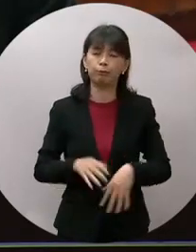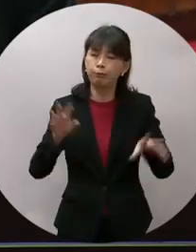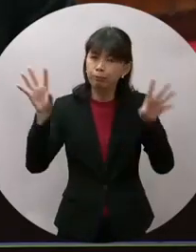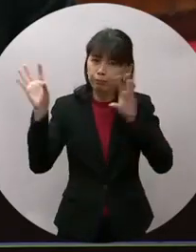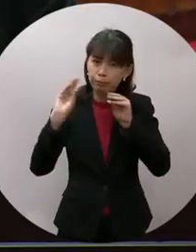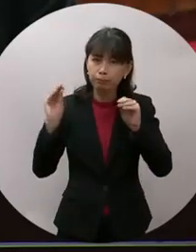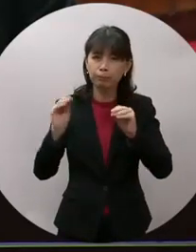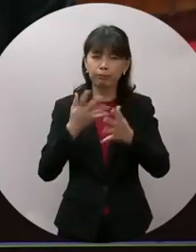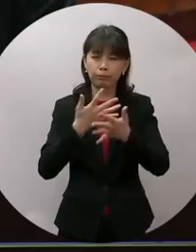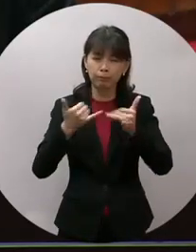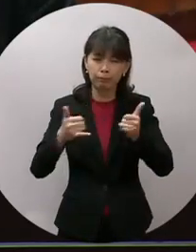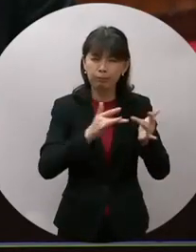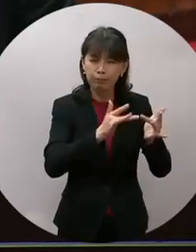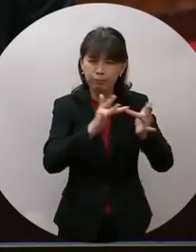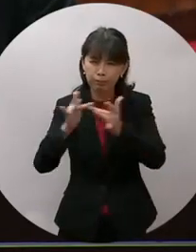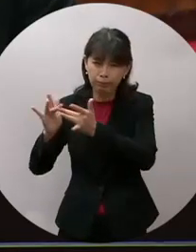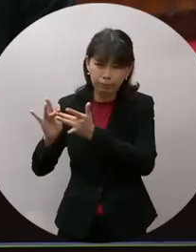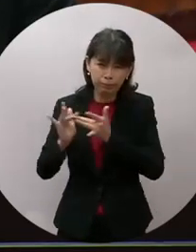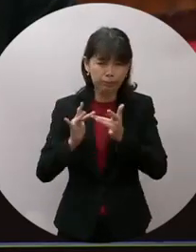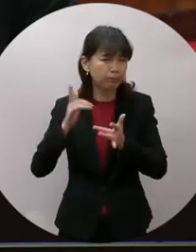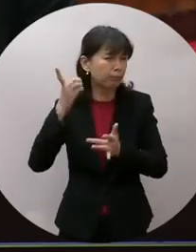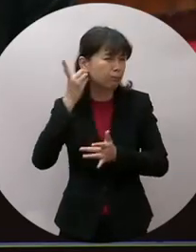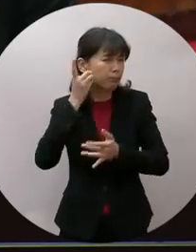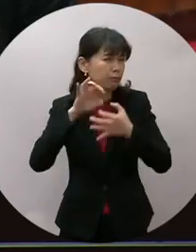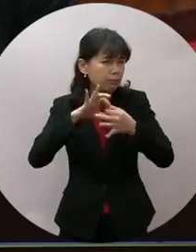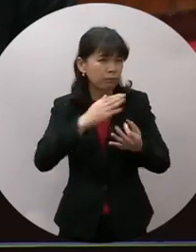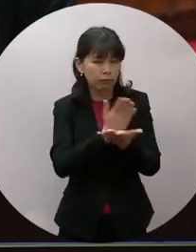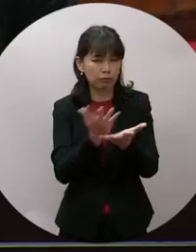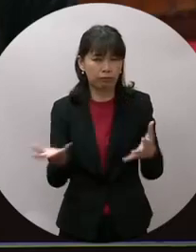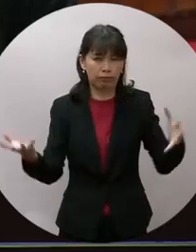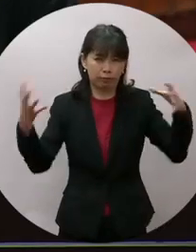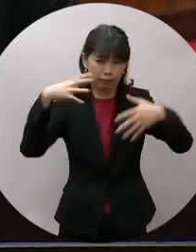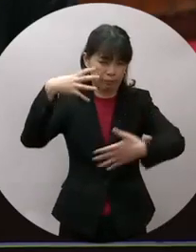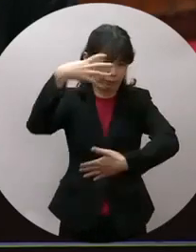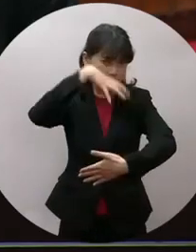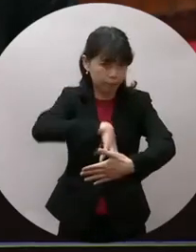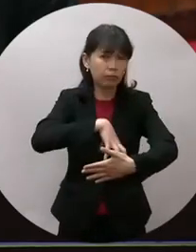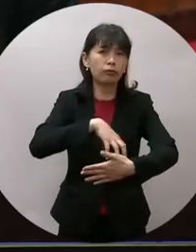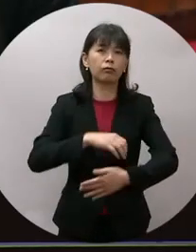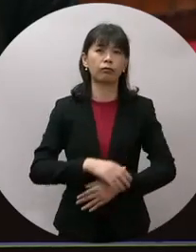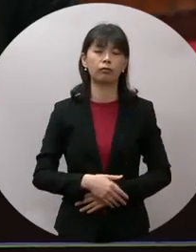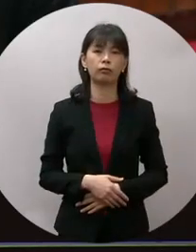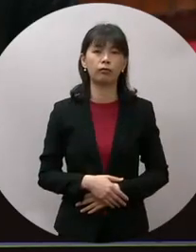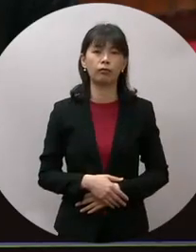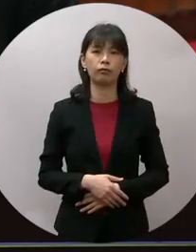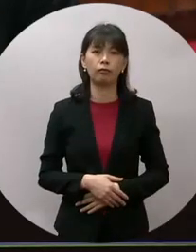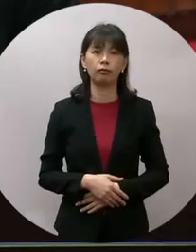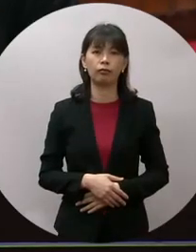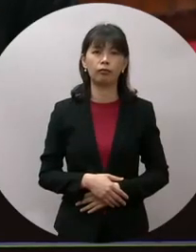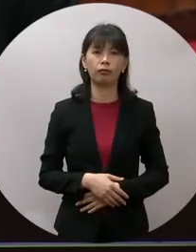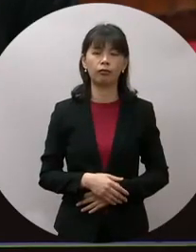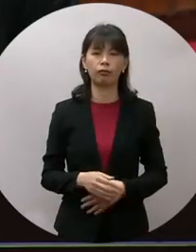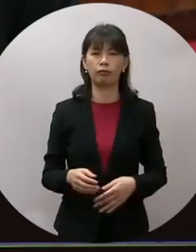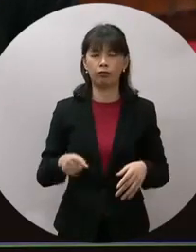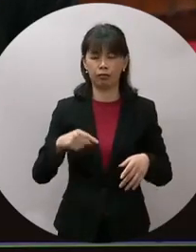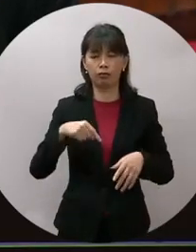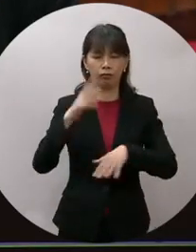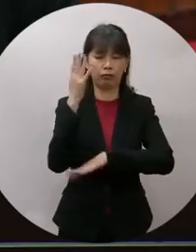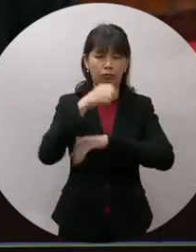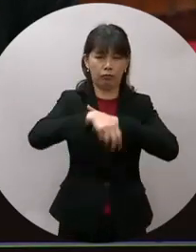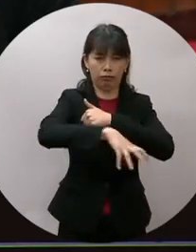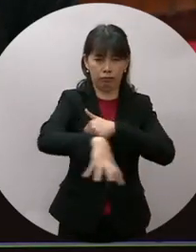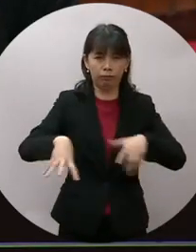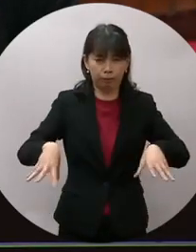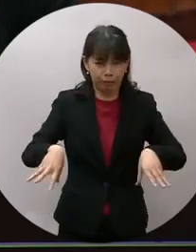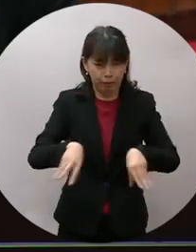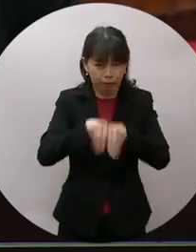资安、电信、网络传播，我们把它放在一起的时候，我想说的是，不仅仅要统筹各部会，